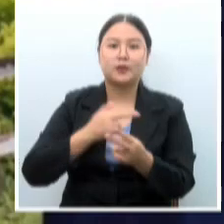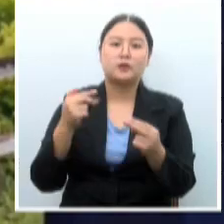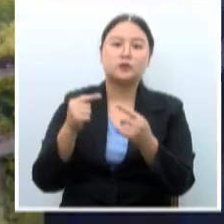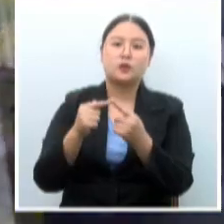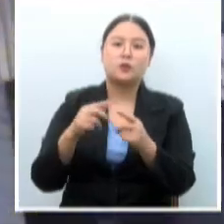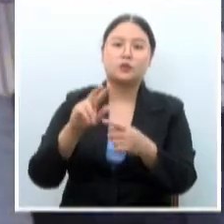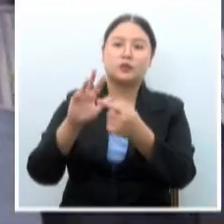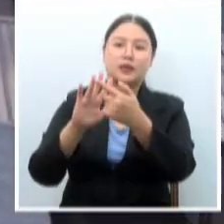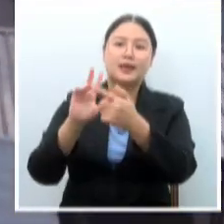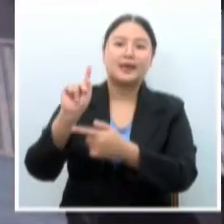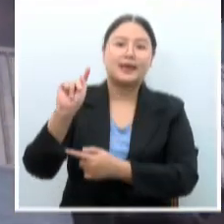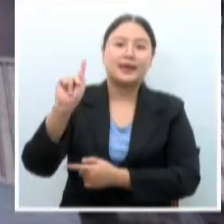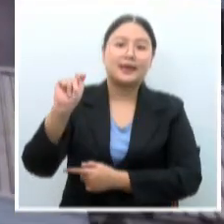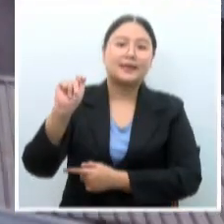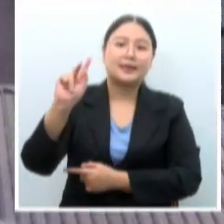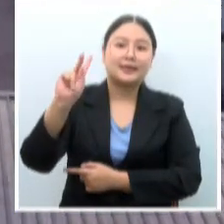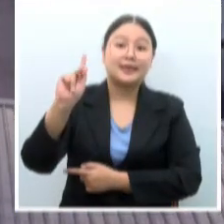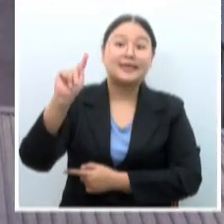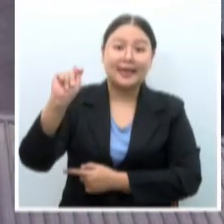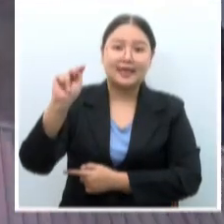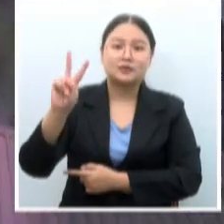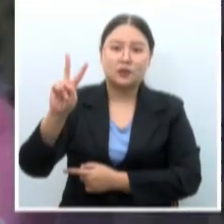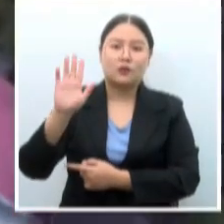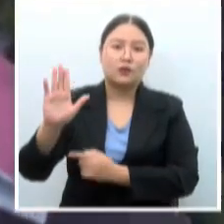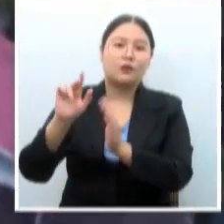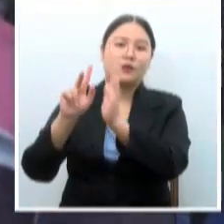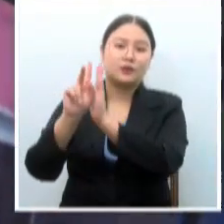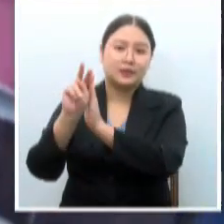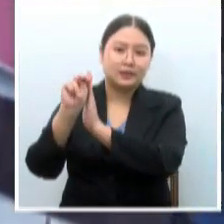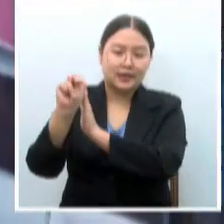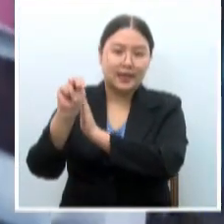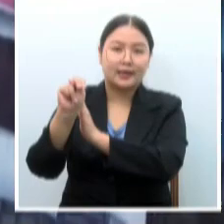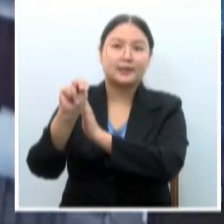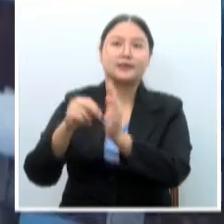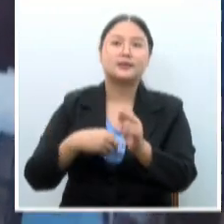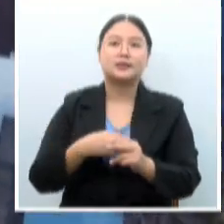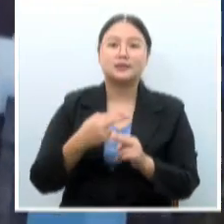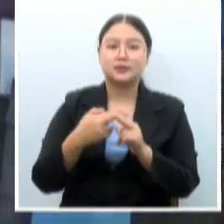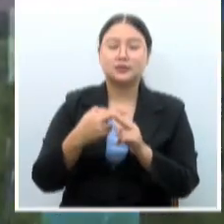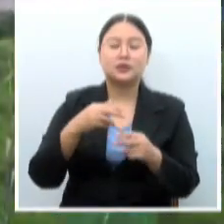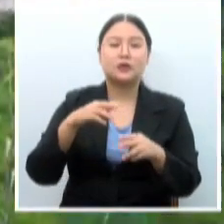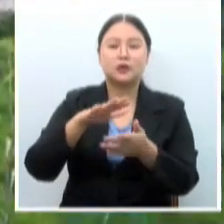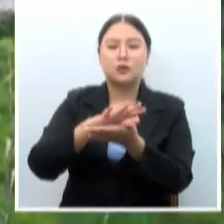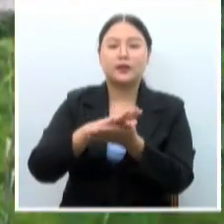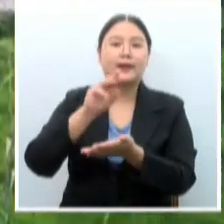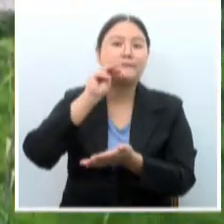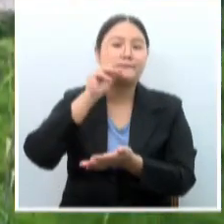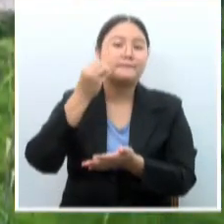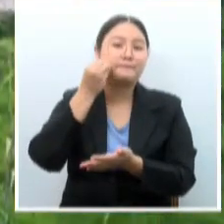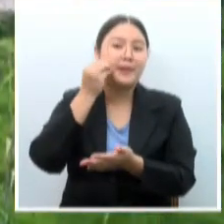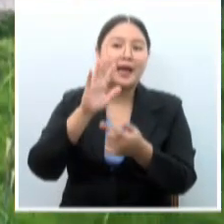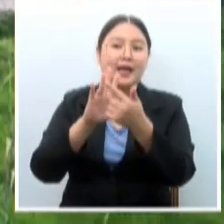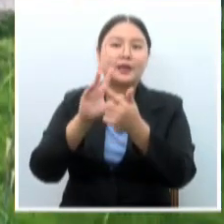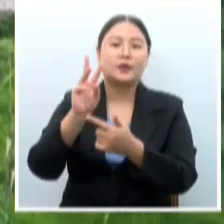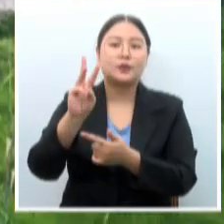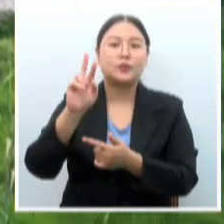การศึกษาประถมศึกษาน่านเขต2เดิมชื่อโรงเรียนบ้านเวนเป็นโรงเรียนขนาดเล็กตั้งอยู่ในพื้น